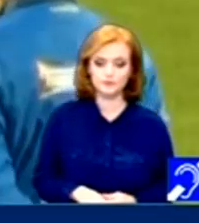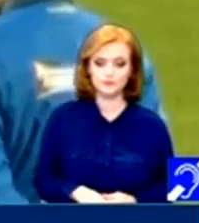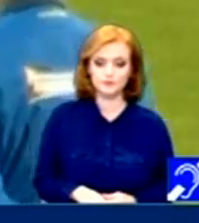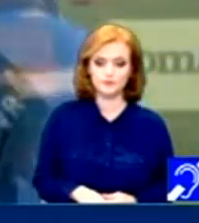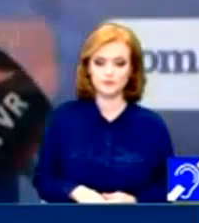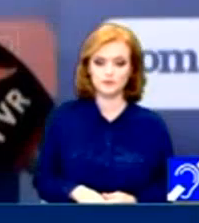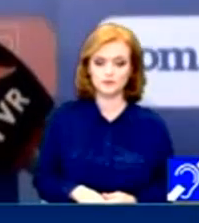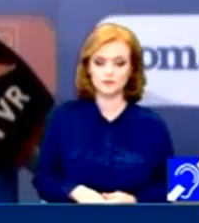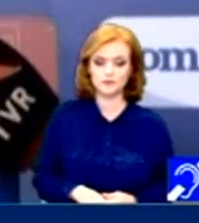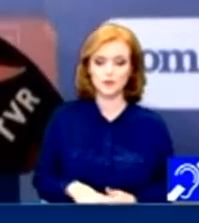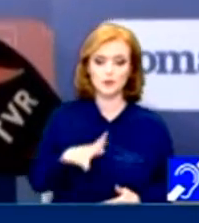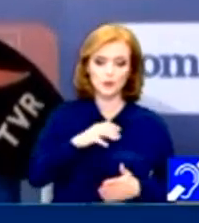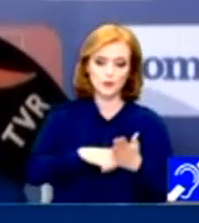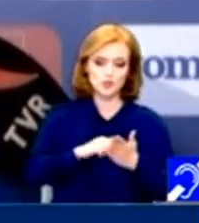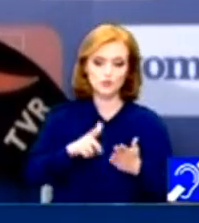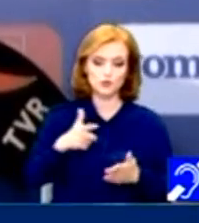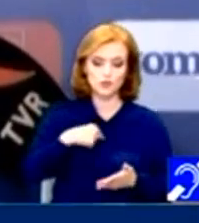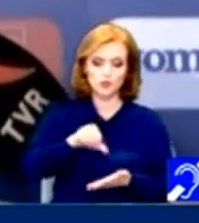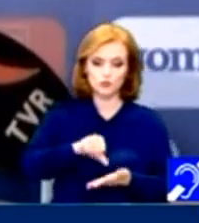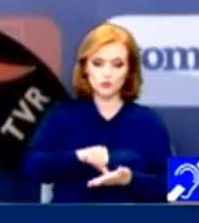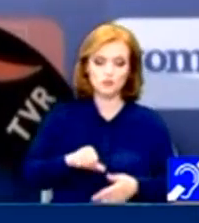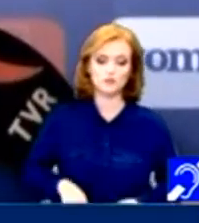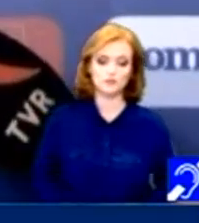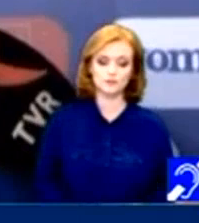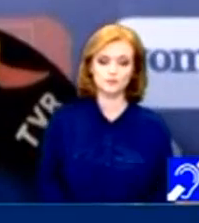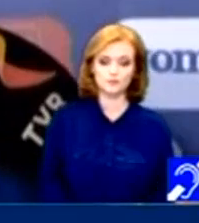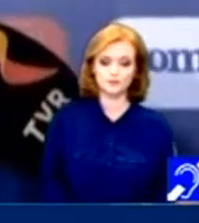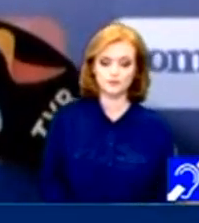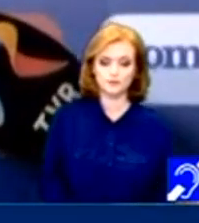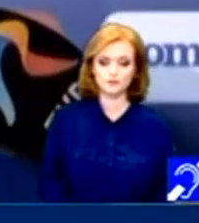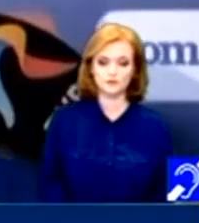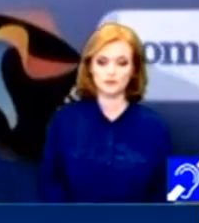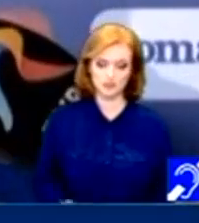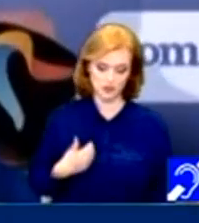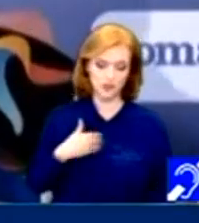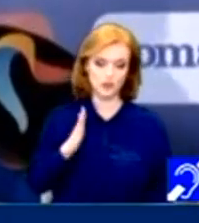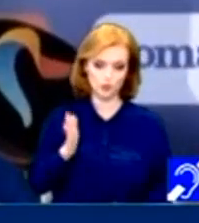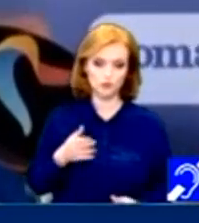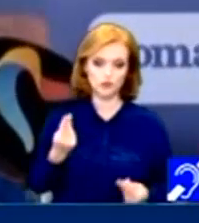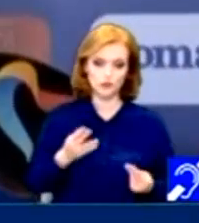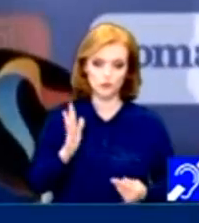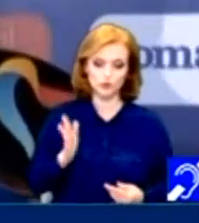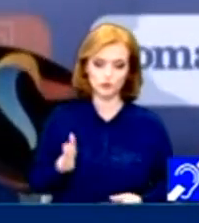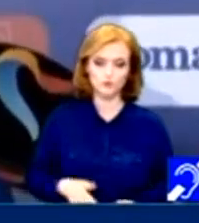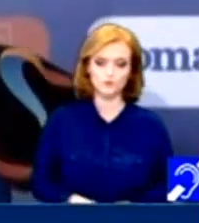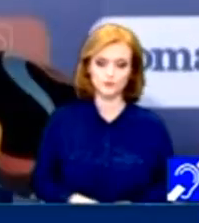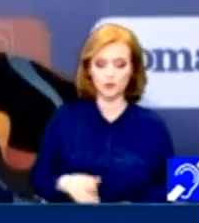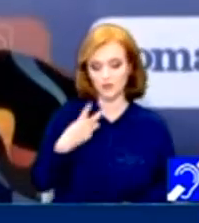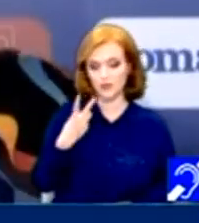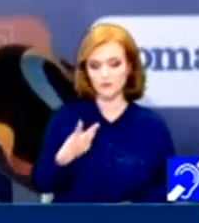am avut motivație. El va vedea bine la ora jocului cu Isule Feroe. De ce nu? Da? Noi vom evolua, cum am zis, vom